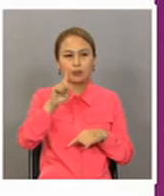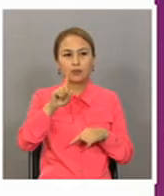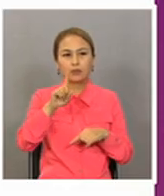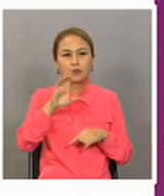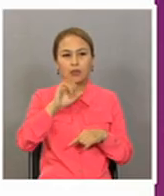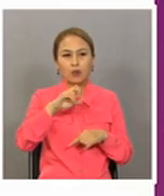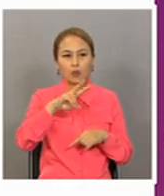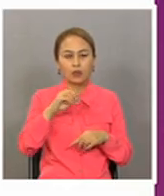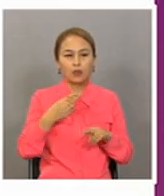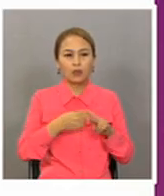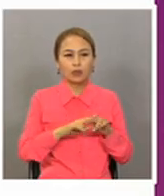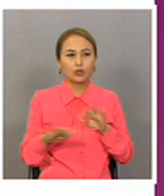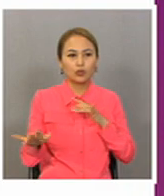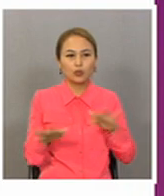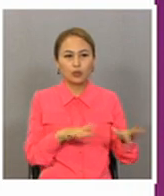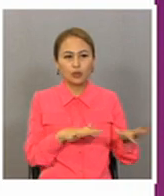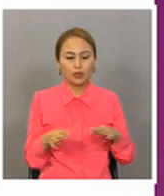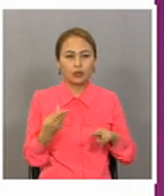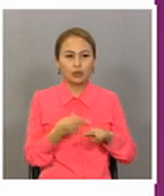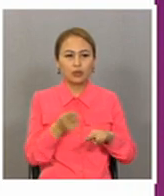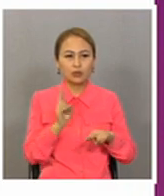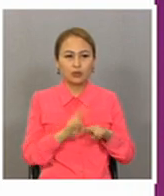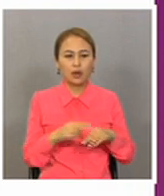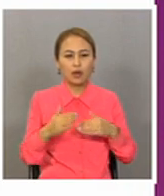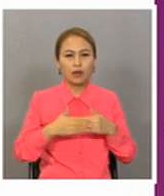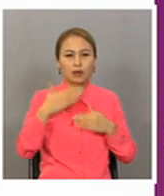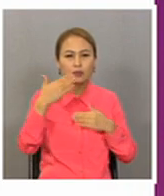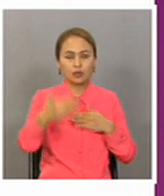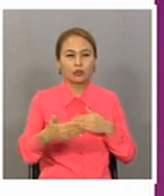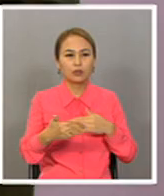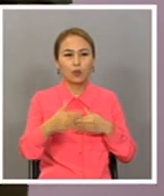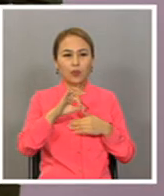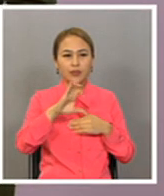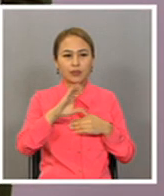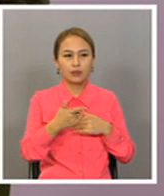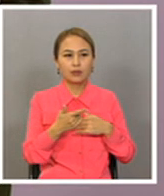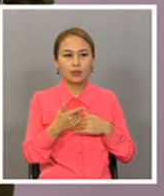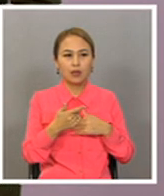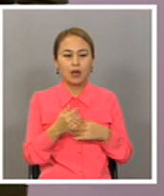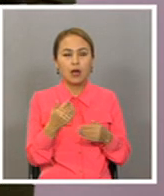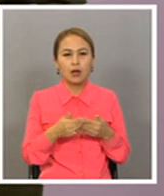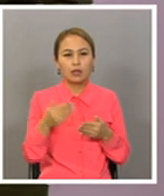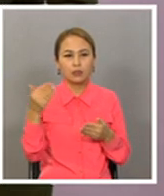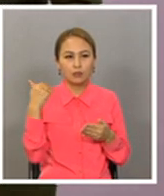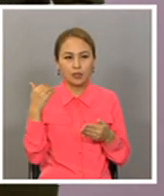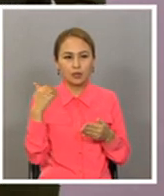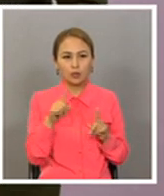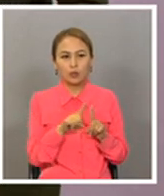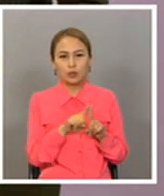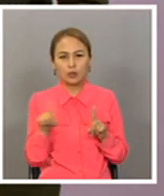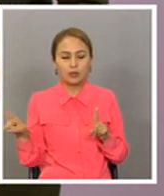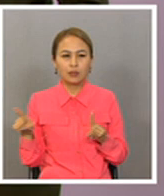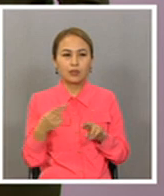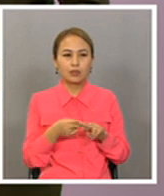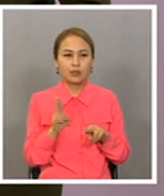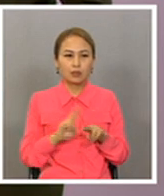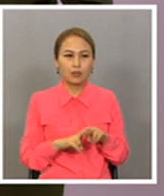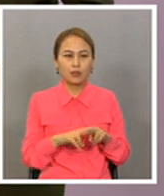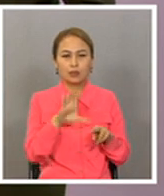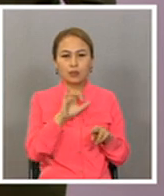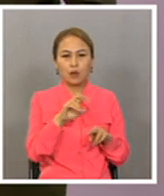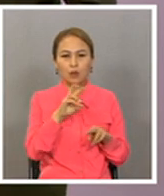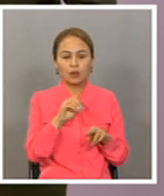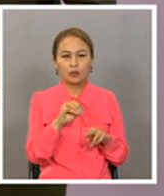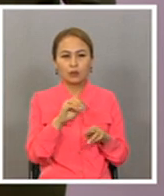бул жүрүлгөн жол, ягъни аракашыктык өсү. Алды мен көлденден сызылган сәуленин